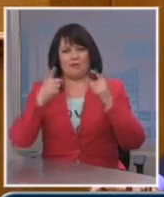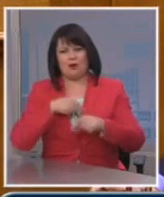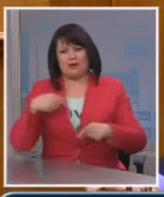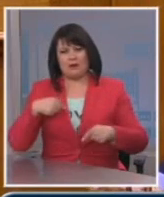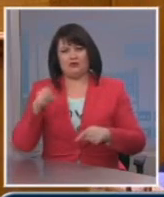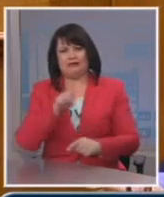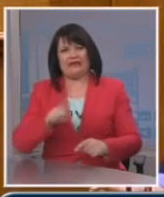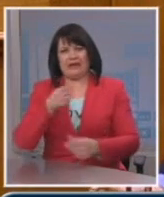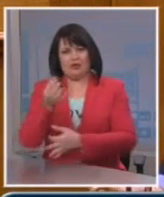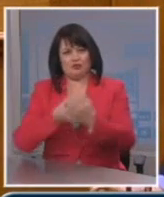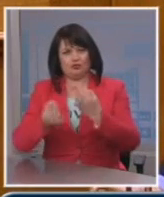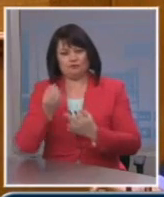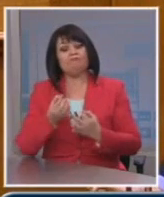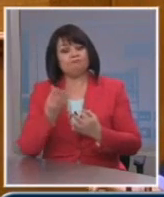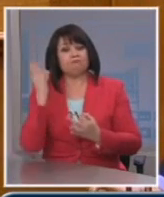αντιπολίτευσης, η οποία πράγματι